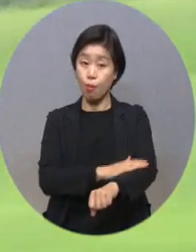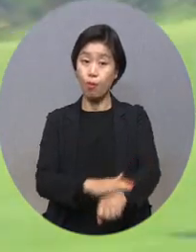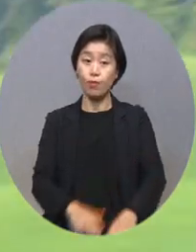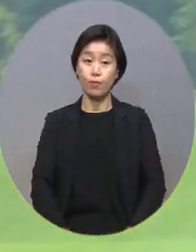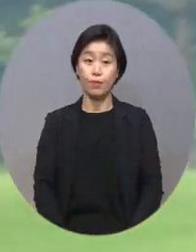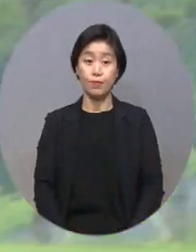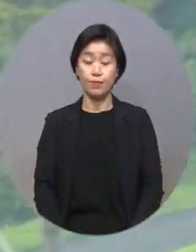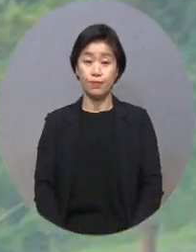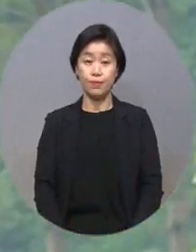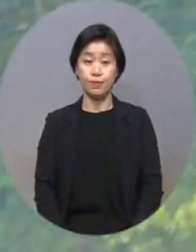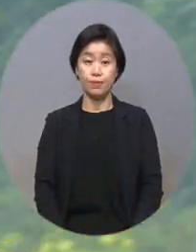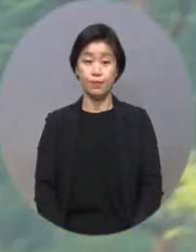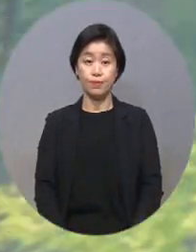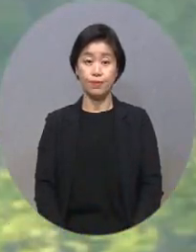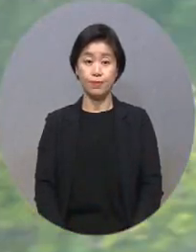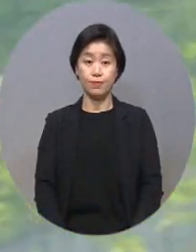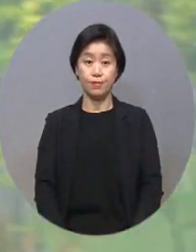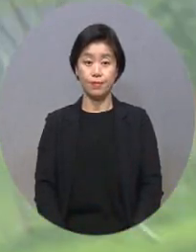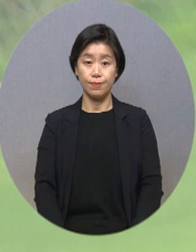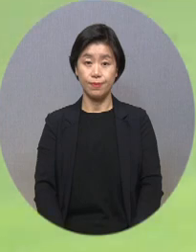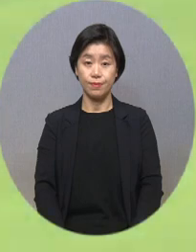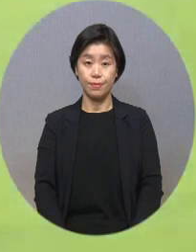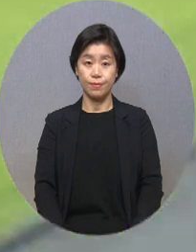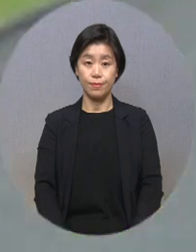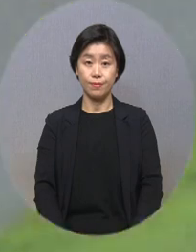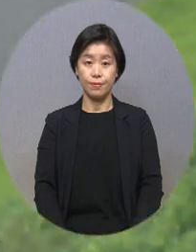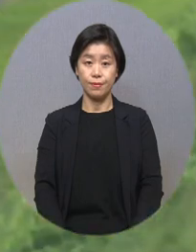없어요, 없어요. 잘 쳤어. 오.